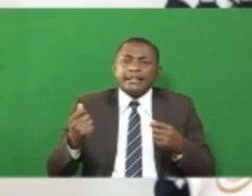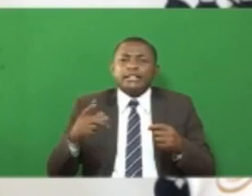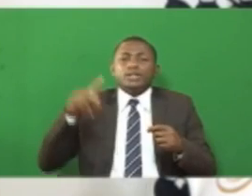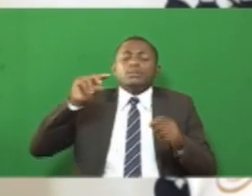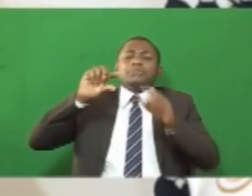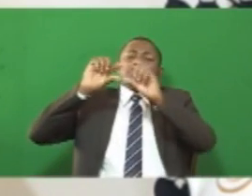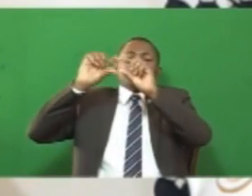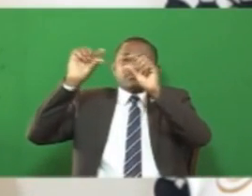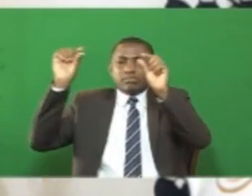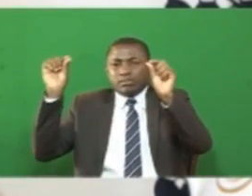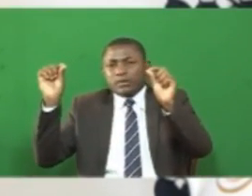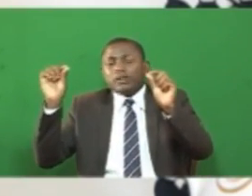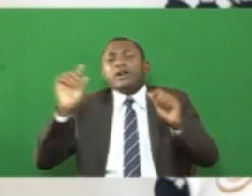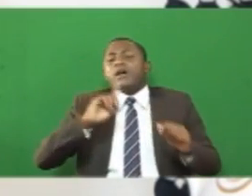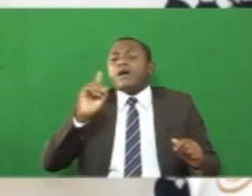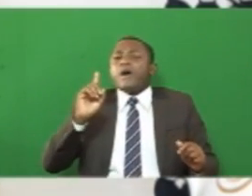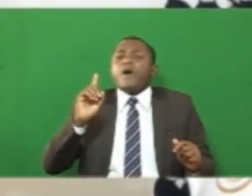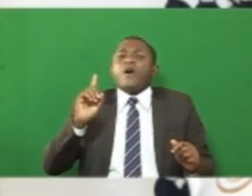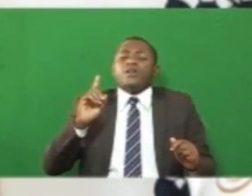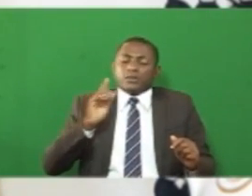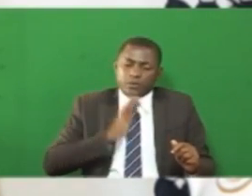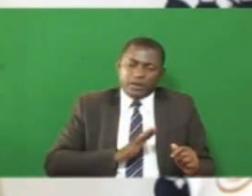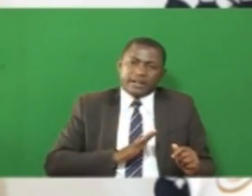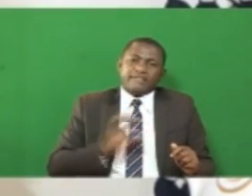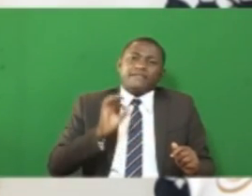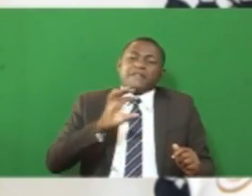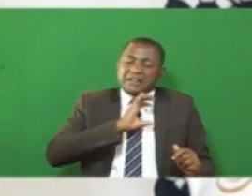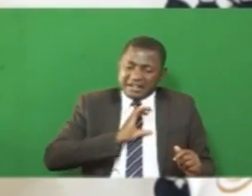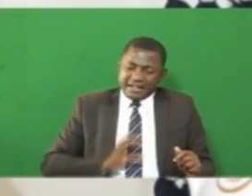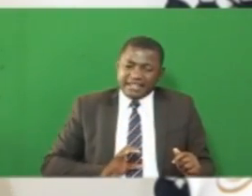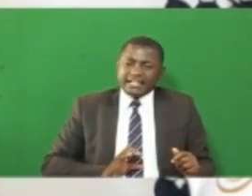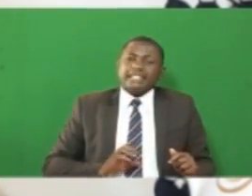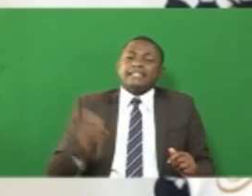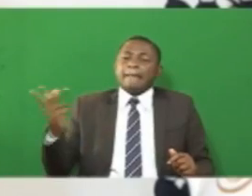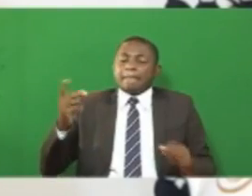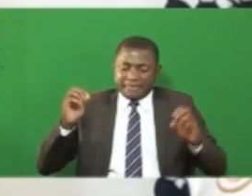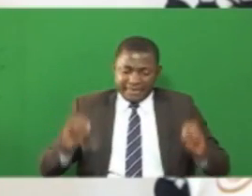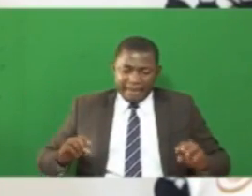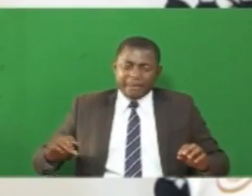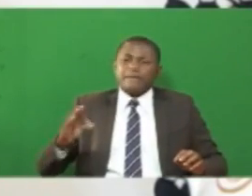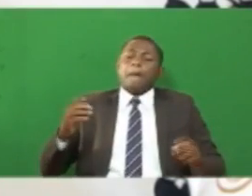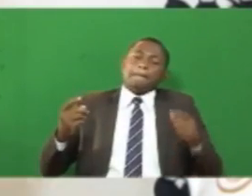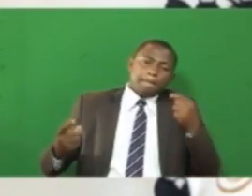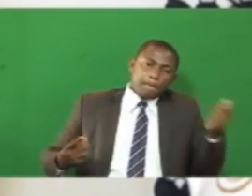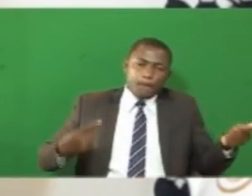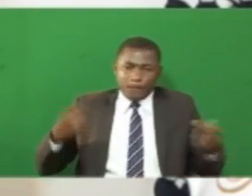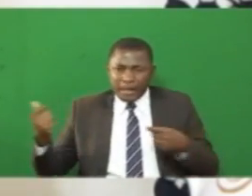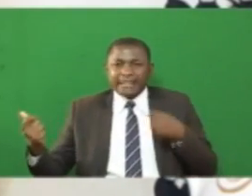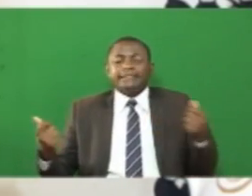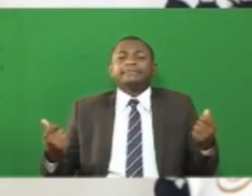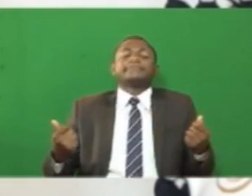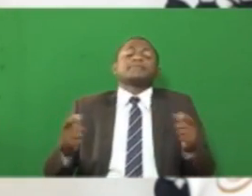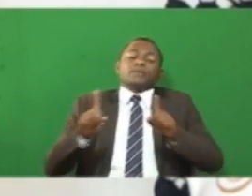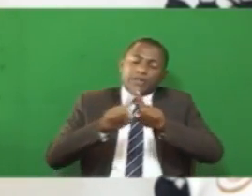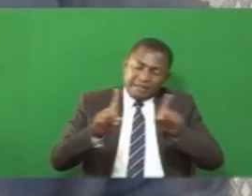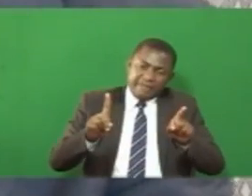mumvuri. Aiva masabata emitambo kwete sabata remusi wechinomwe wevhiki. Saka mukasanyatsodzidza